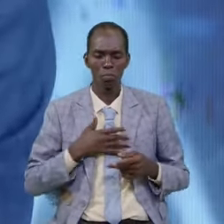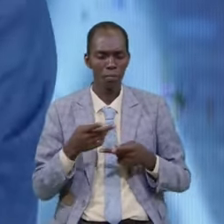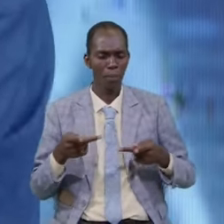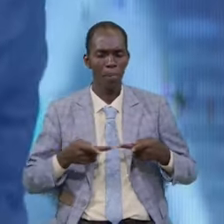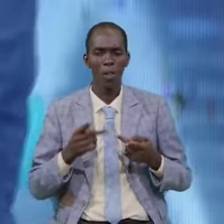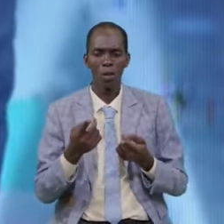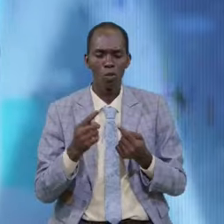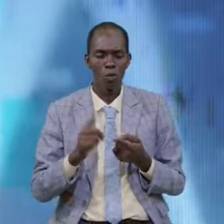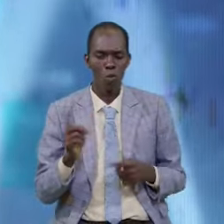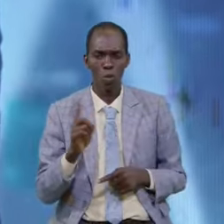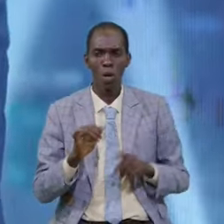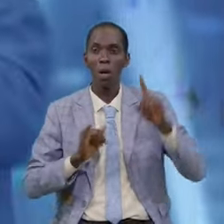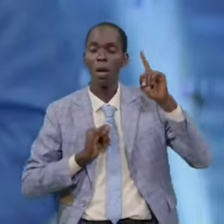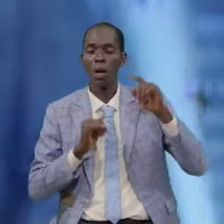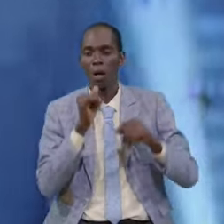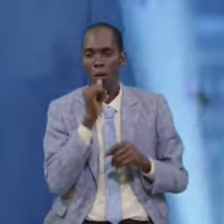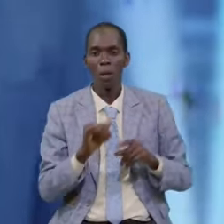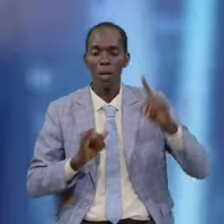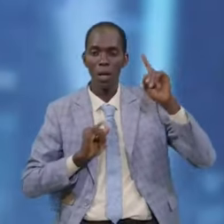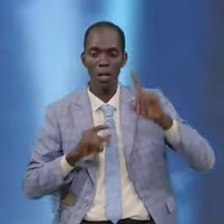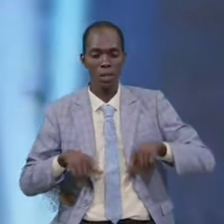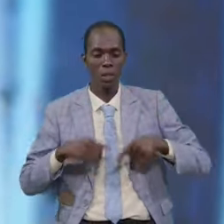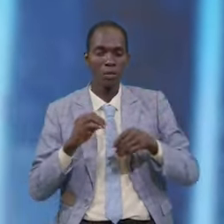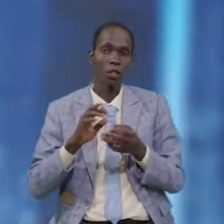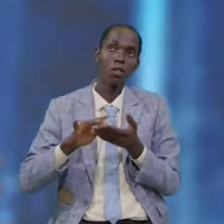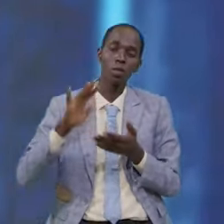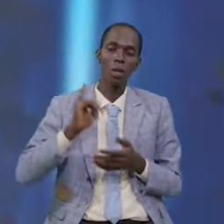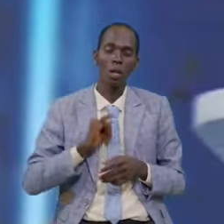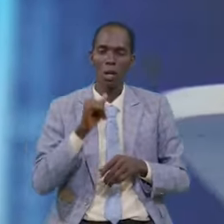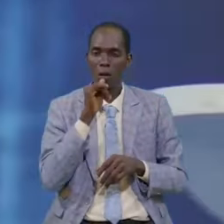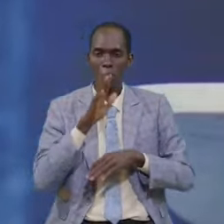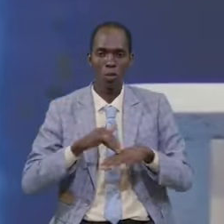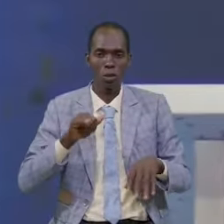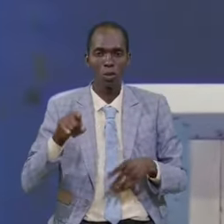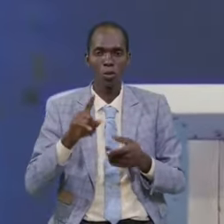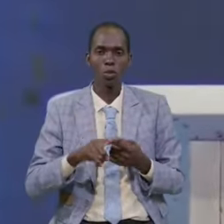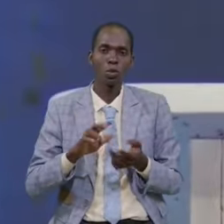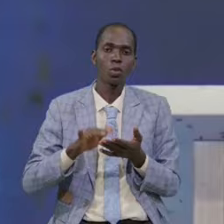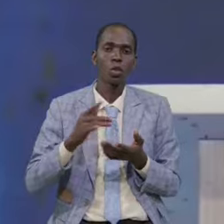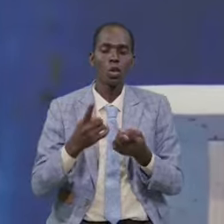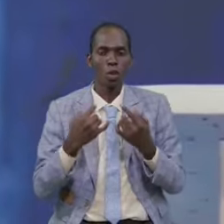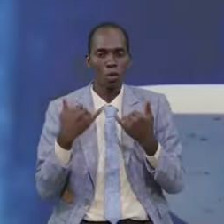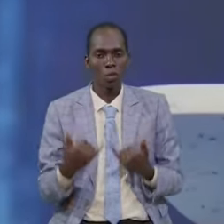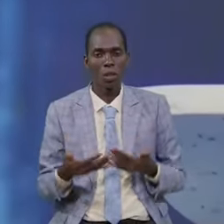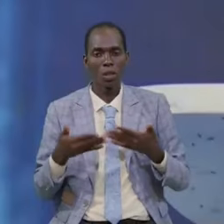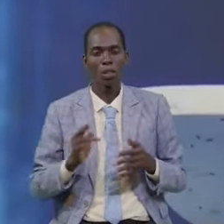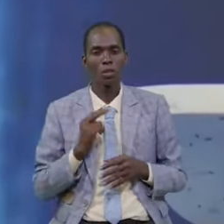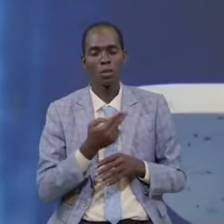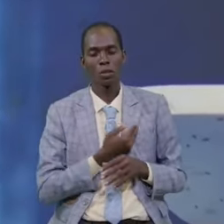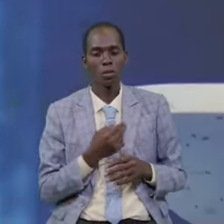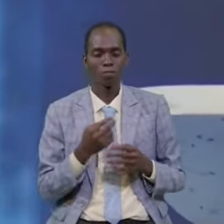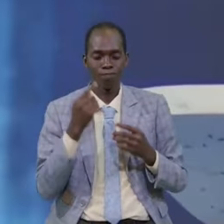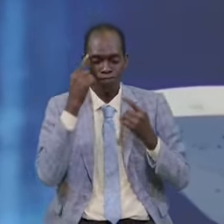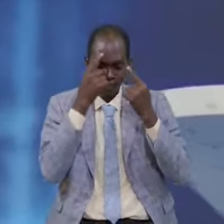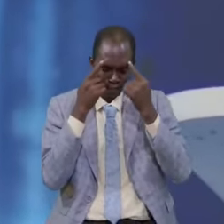suis. Je vis dans la gloire et je t'appelle à la gloire. Viens, venez maintenant et plaidons, dit l'Éternel. Si vos